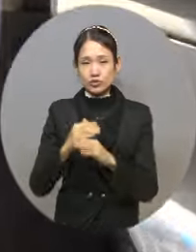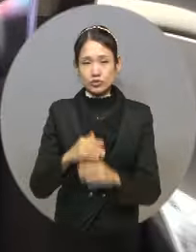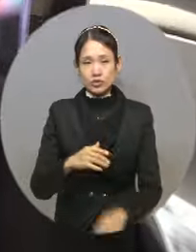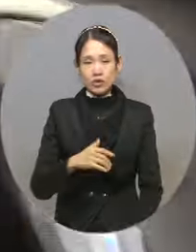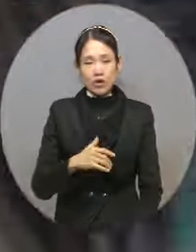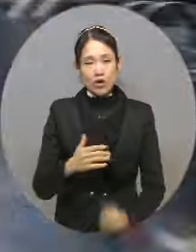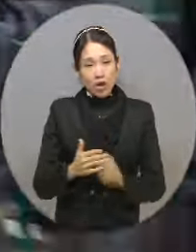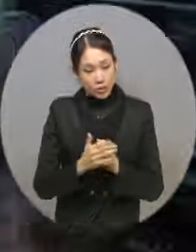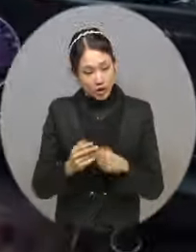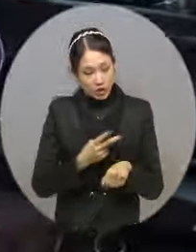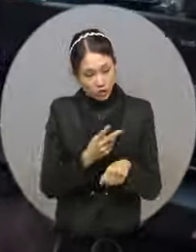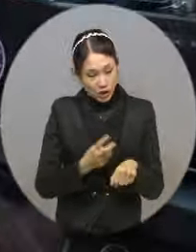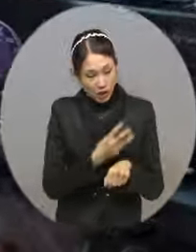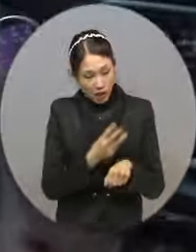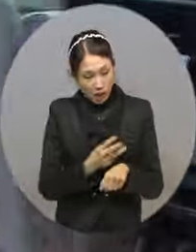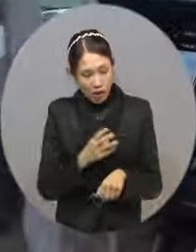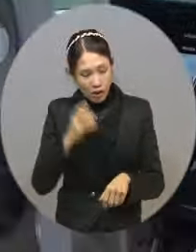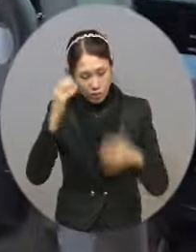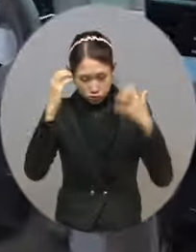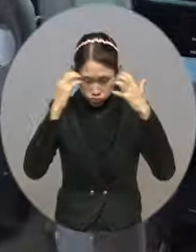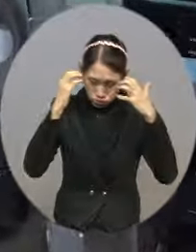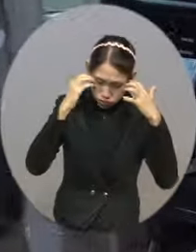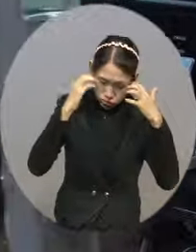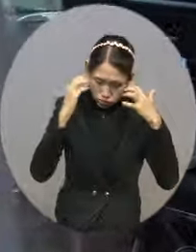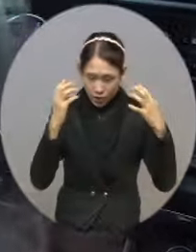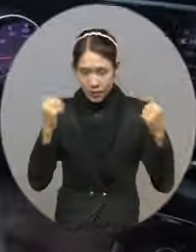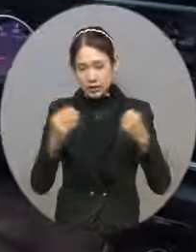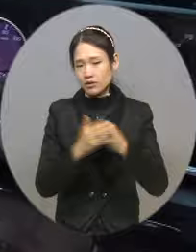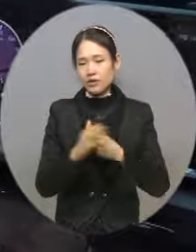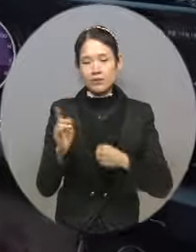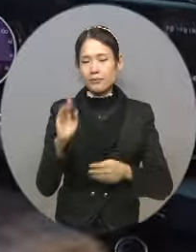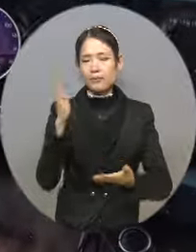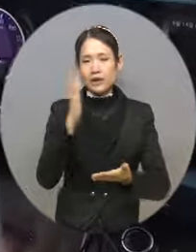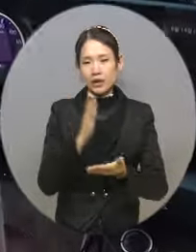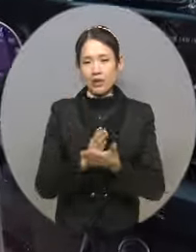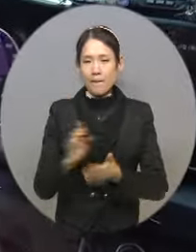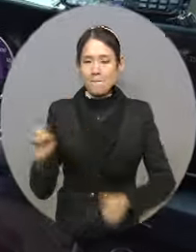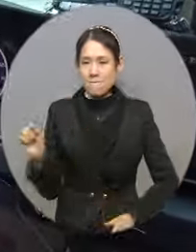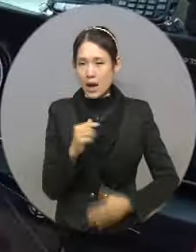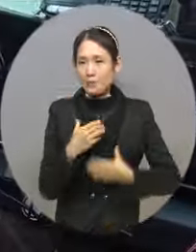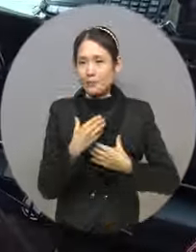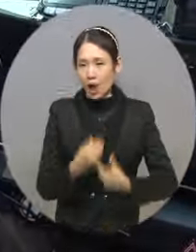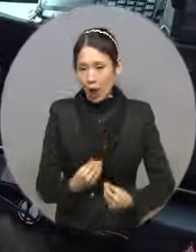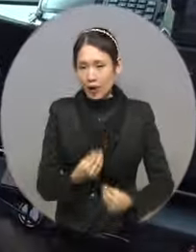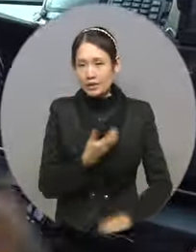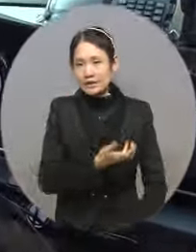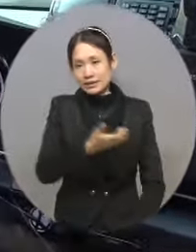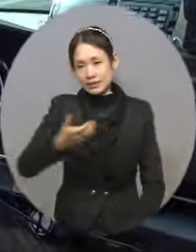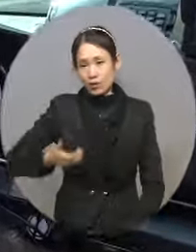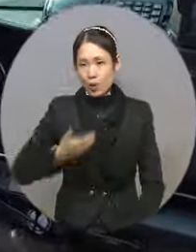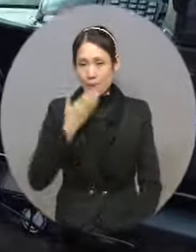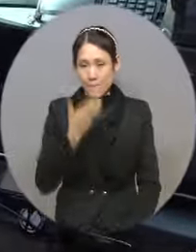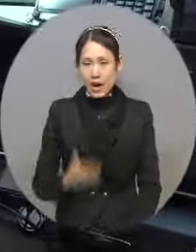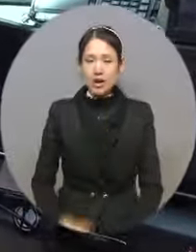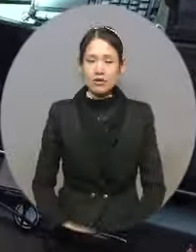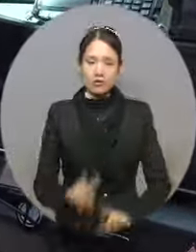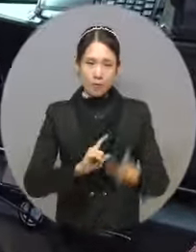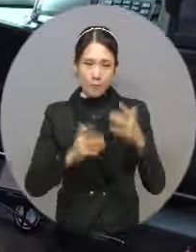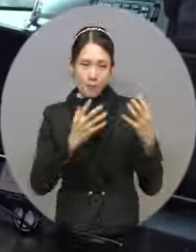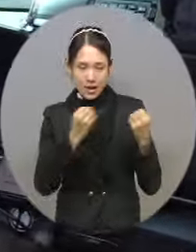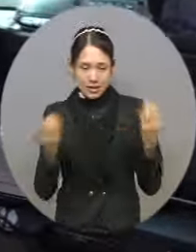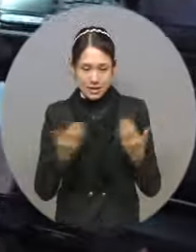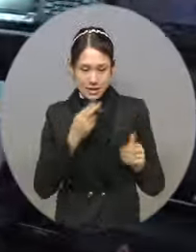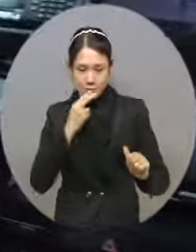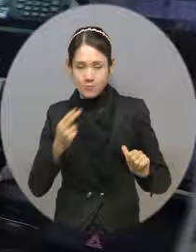시간을 고생하며 가야 할 곳을 이렇게 빠르고 편하게 갈 수 있게 돼 김민재 씨는 더 많은 일에 도전할 수